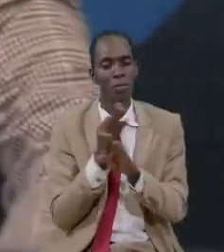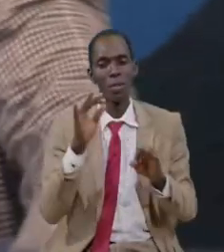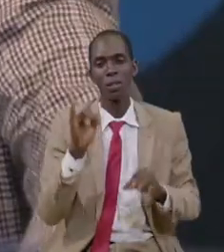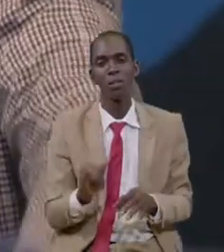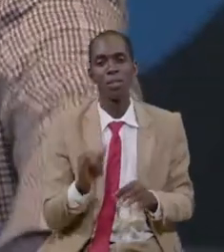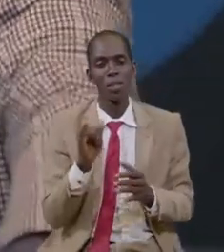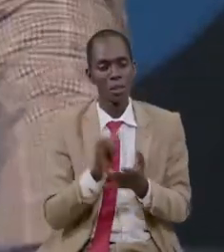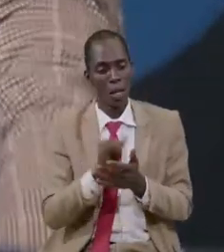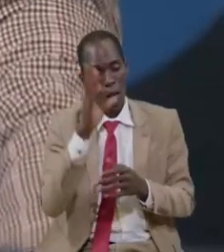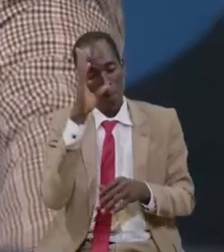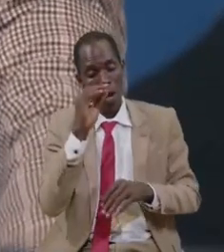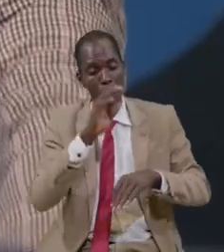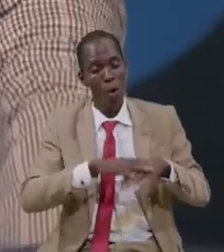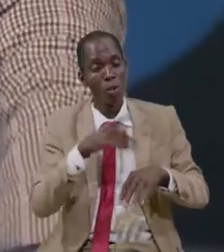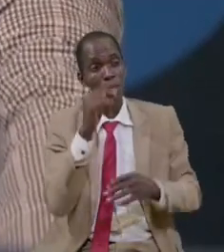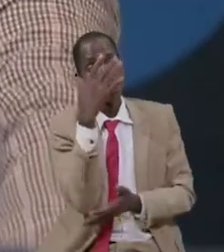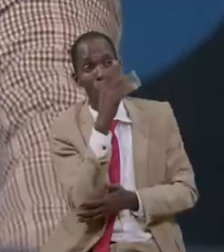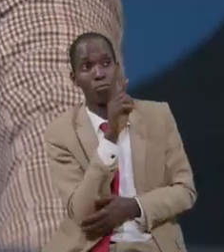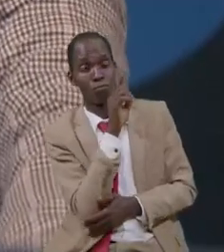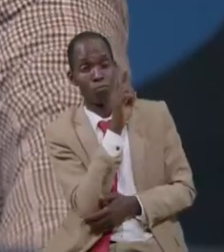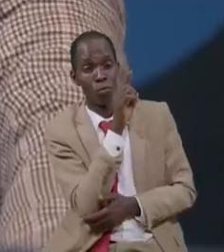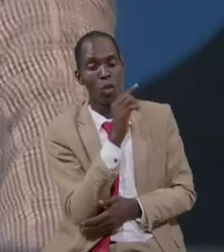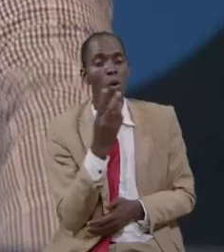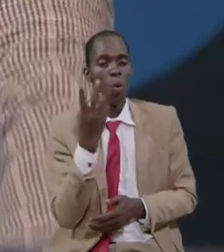gratuitement justifiés par sa grâce. Cet homme